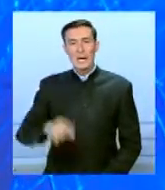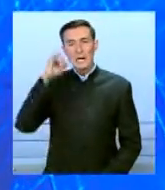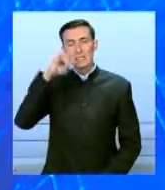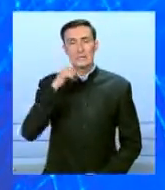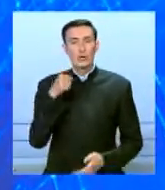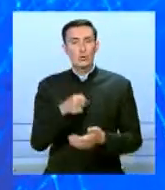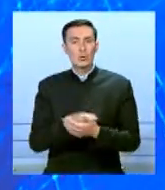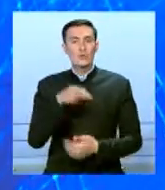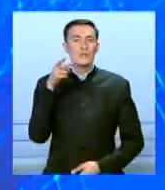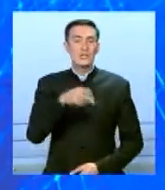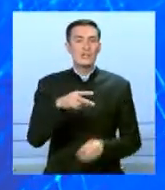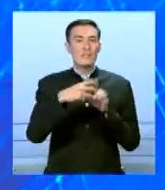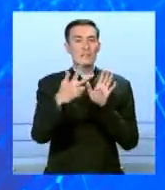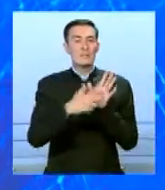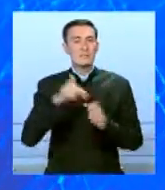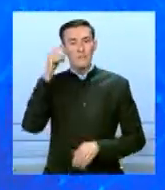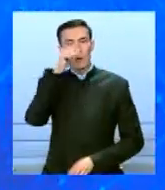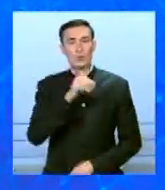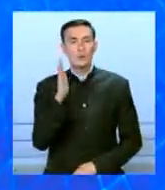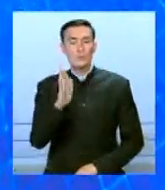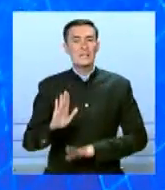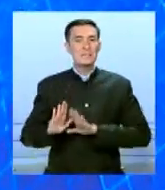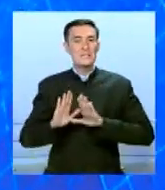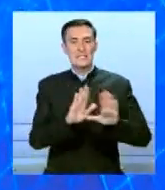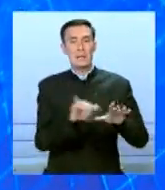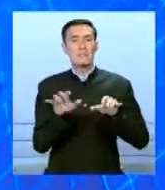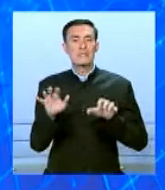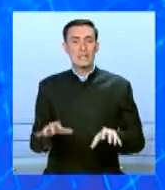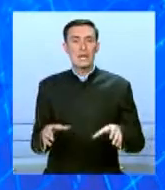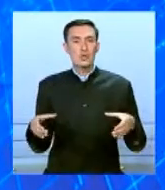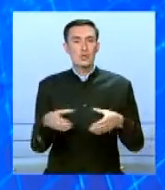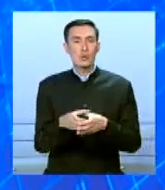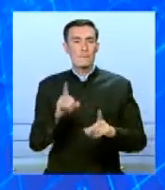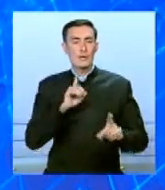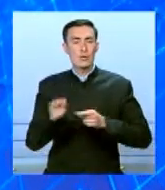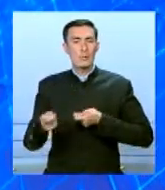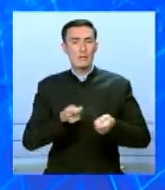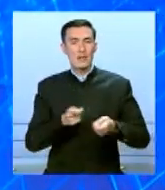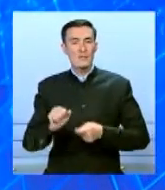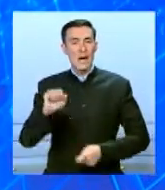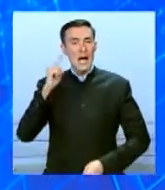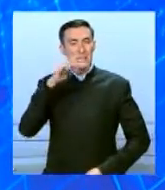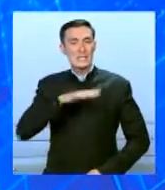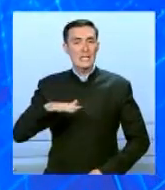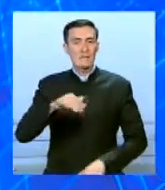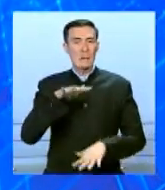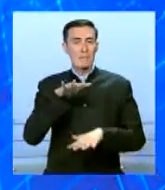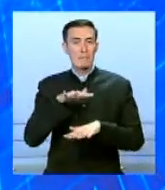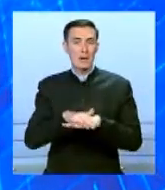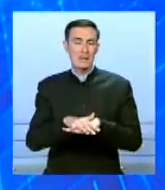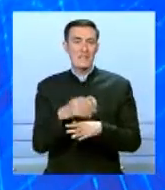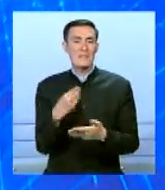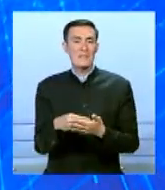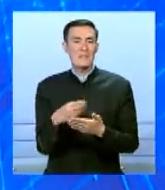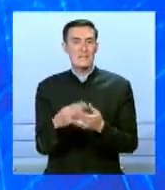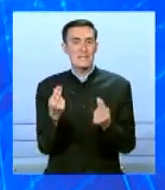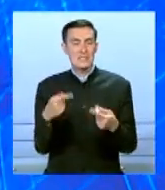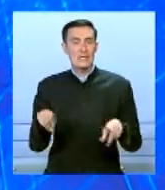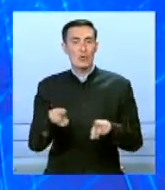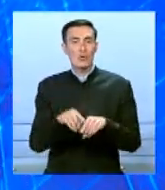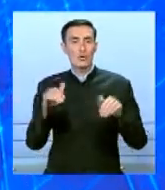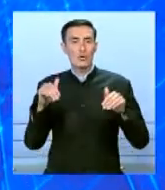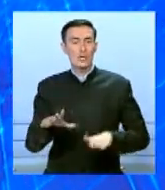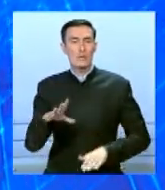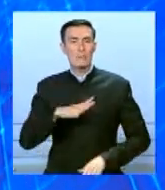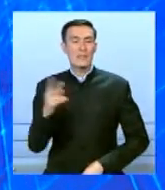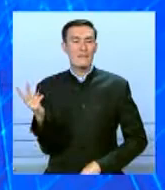Казахстан до 2018 года назначен заместителем председателя Совета управляющих Азиатского банка инфраструктурных инвестиций. Такое решение